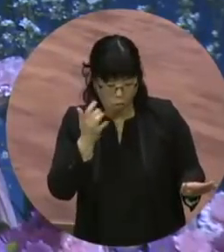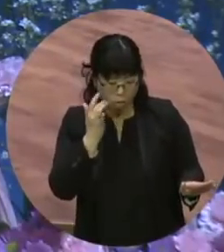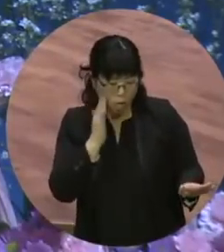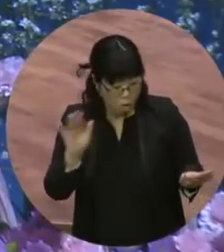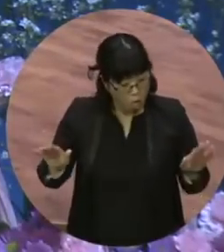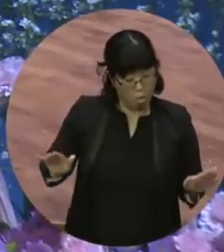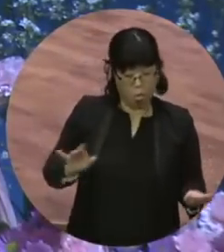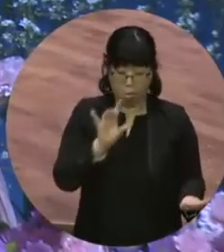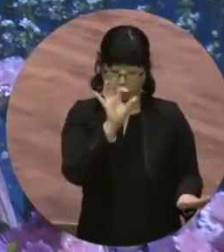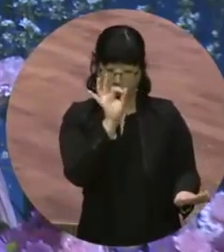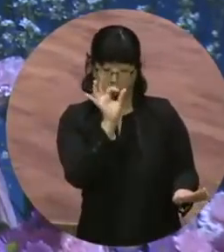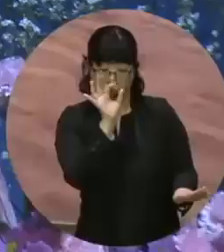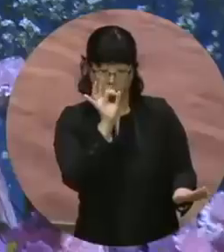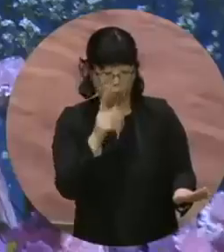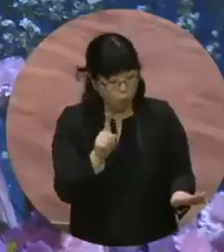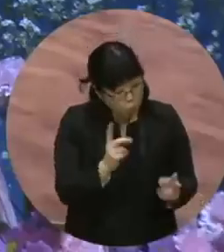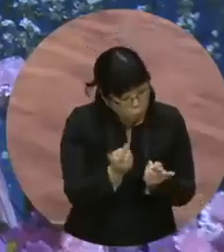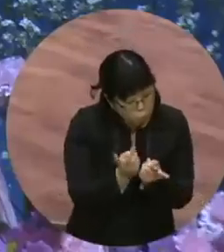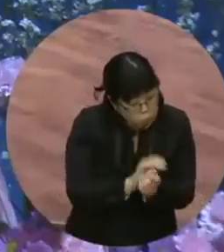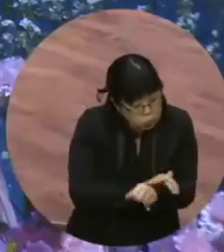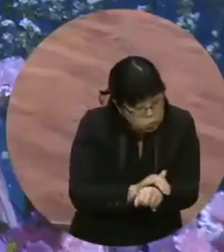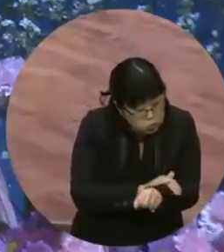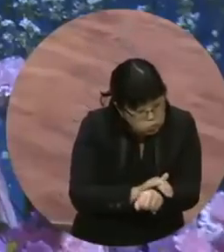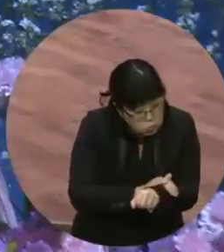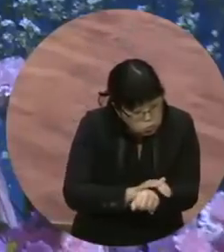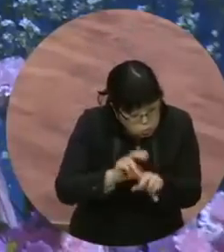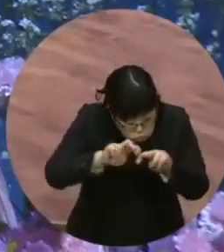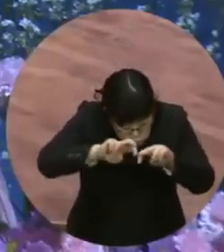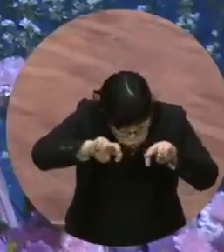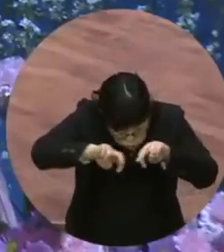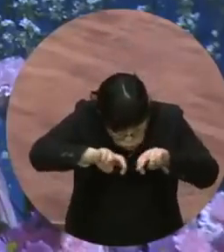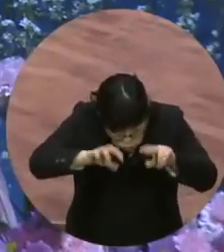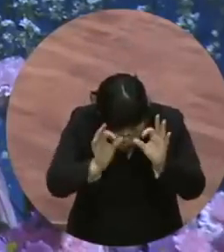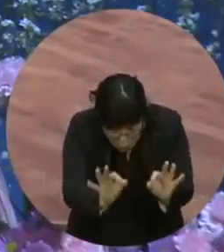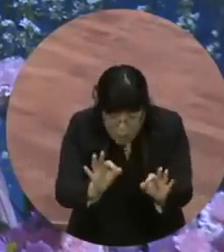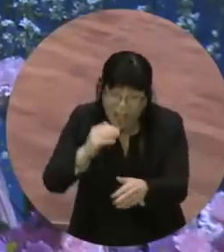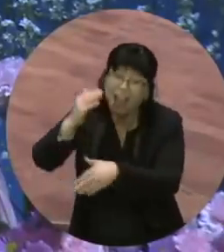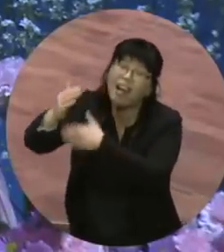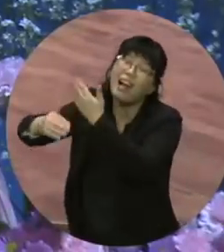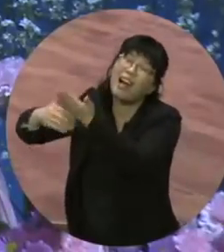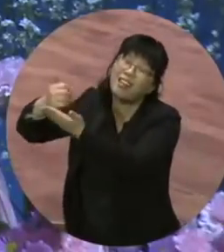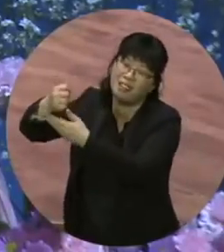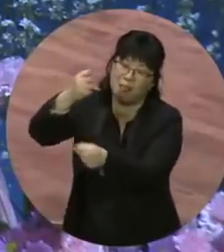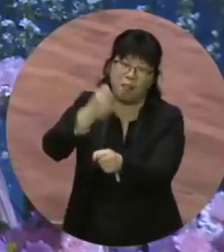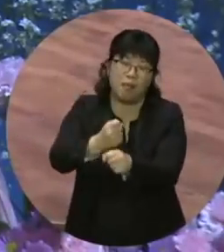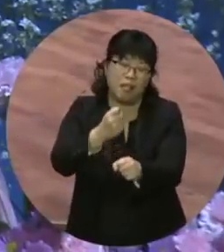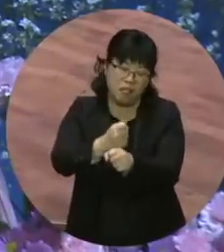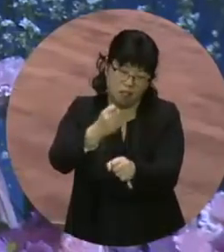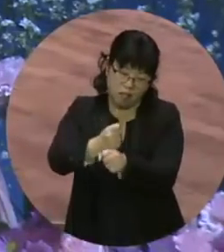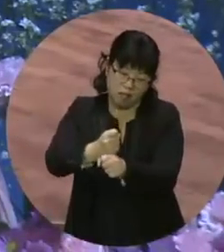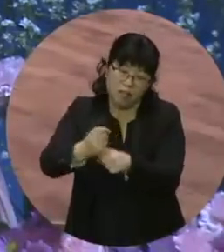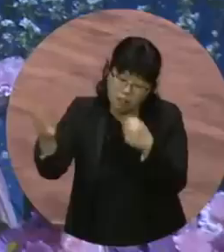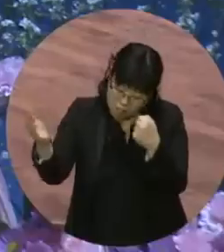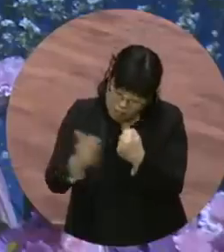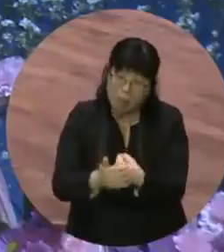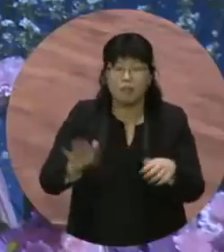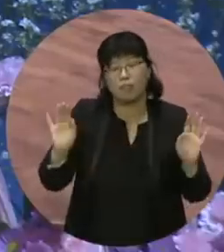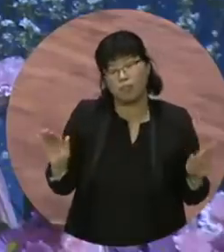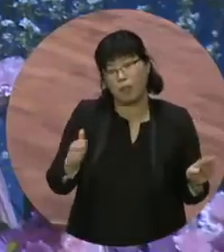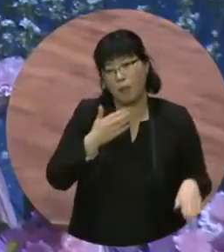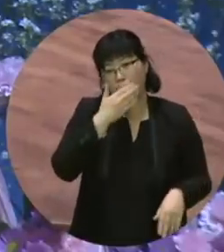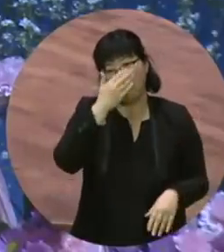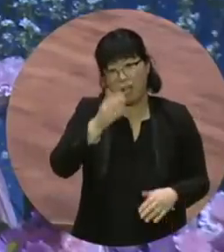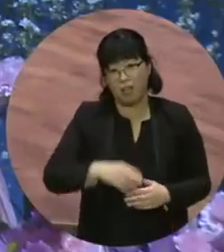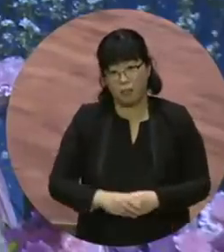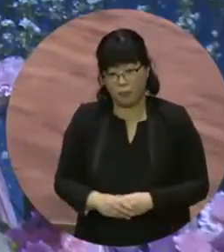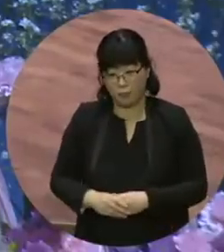그 여러분 생각을 여러분 자신이 볼 때 나는 아무것도 못해. 나는 머리도 나쁘고 나는 몸도 약하고 나는 환경도